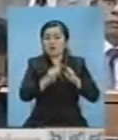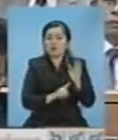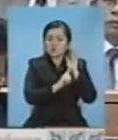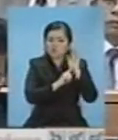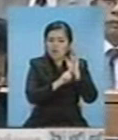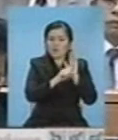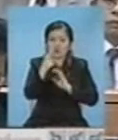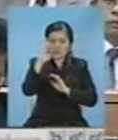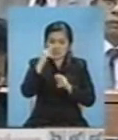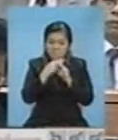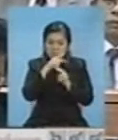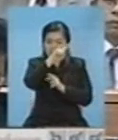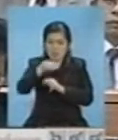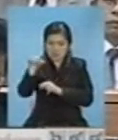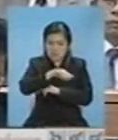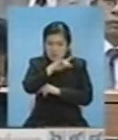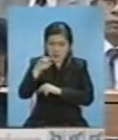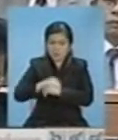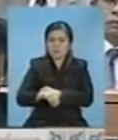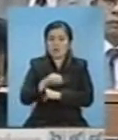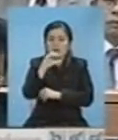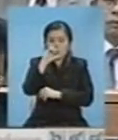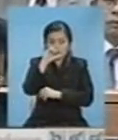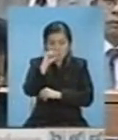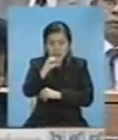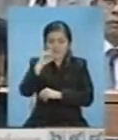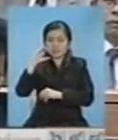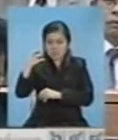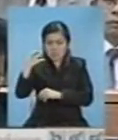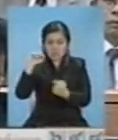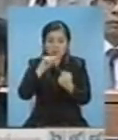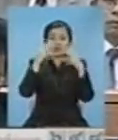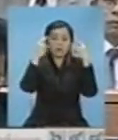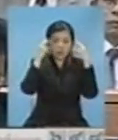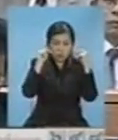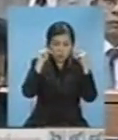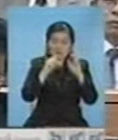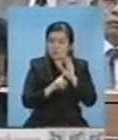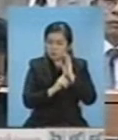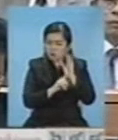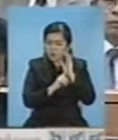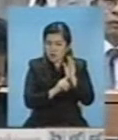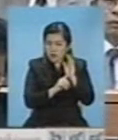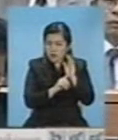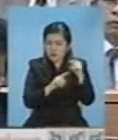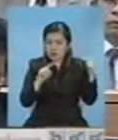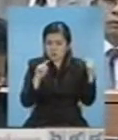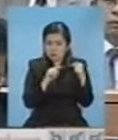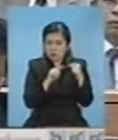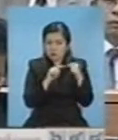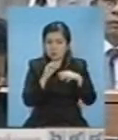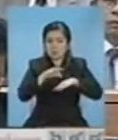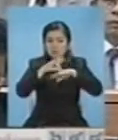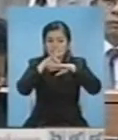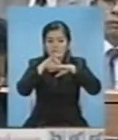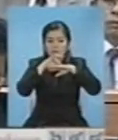Asset ของนายกรัฐมนตรีหรือกรณียื่นประมวลจริยธรรมกรณีแต่งตั้งรั